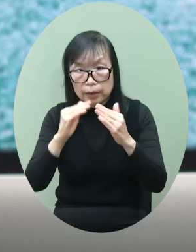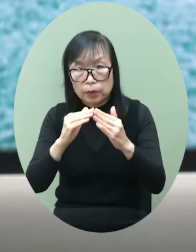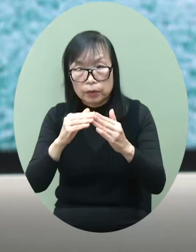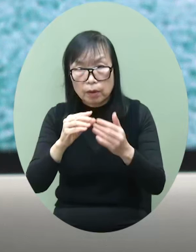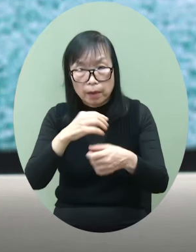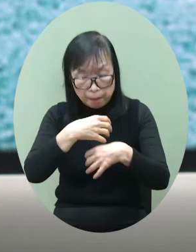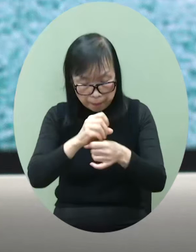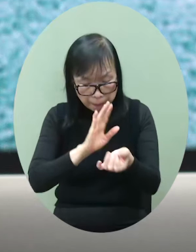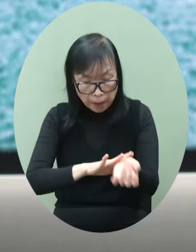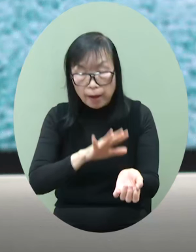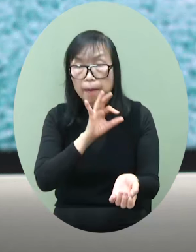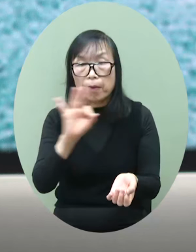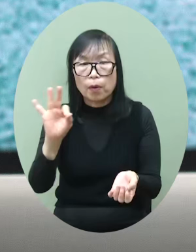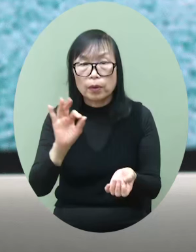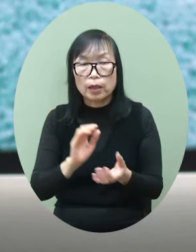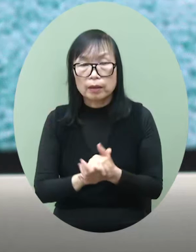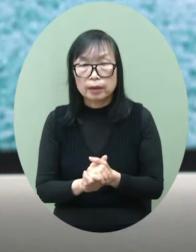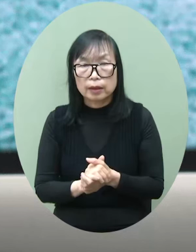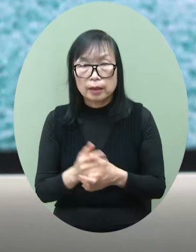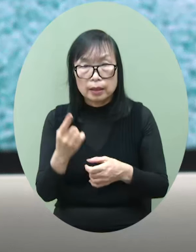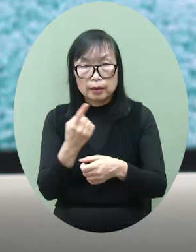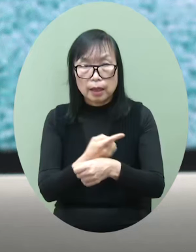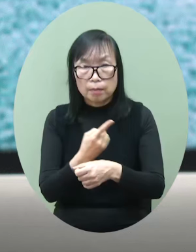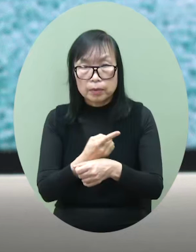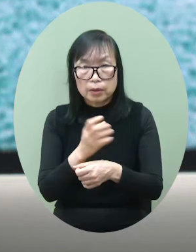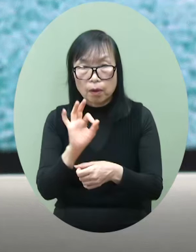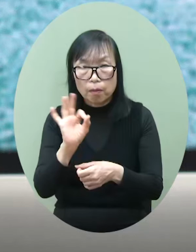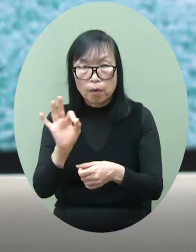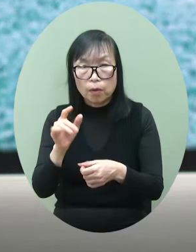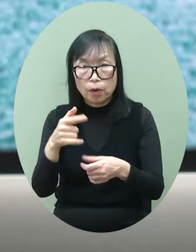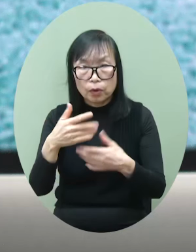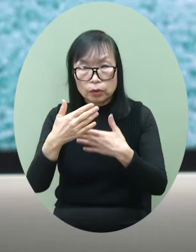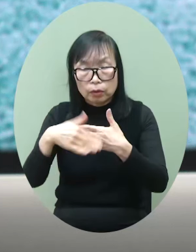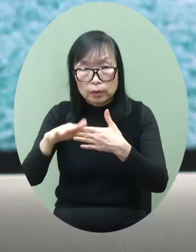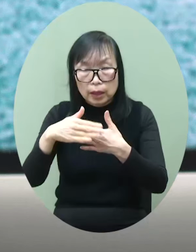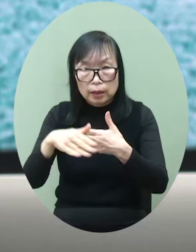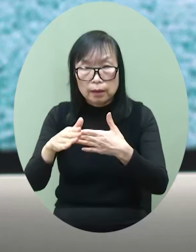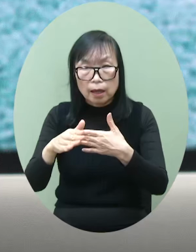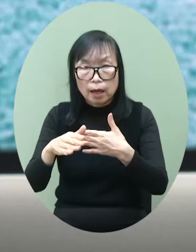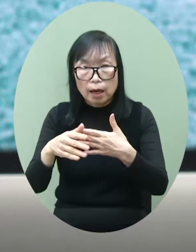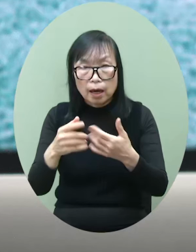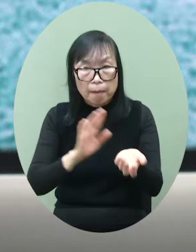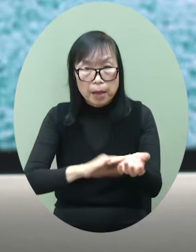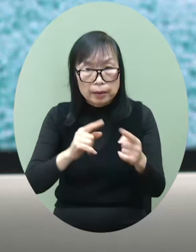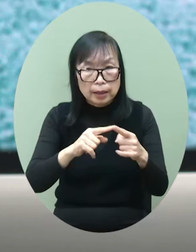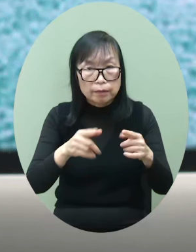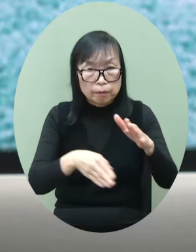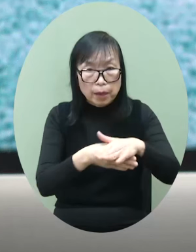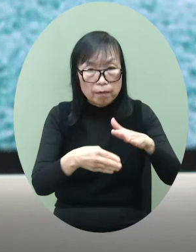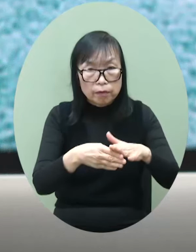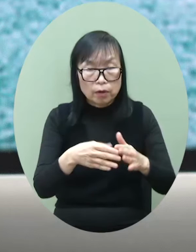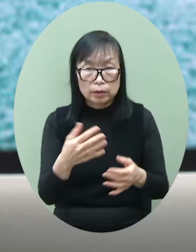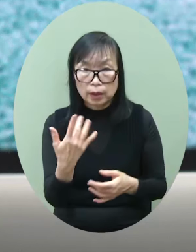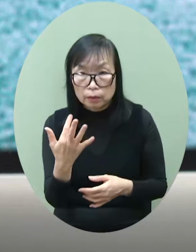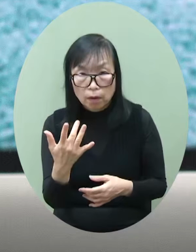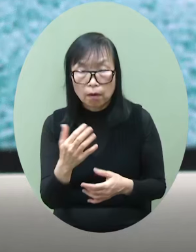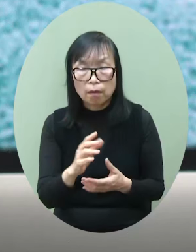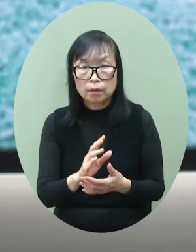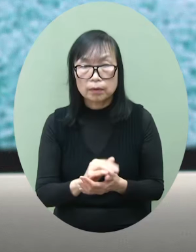呈現陰性的暫時我沒有當日她和其他多少病人同一個病房不過